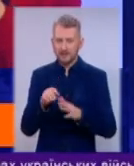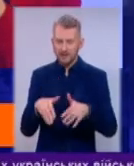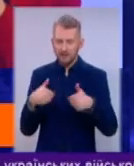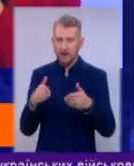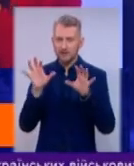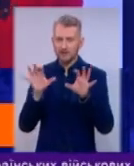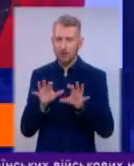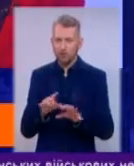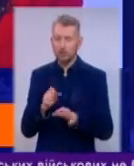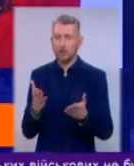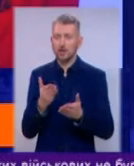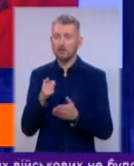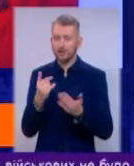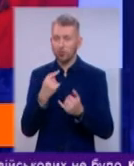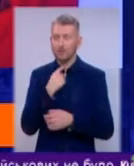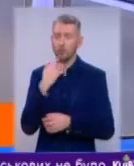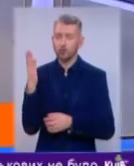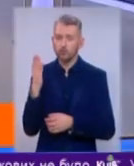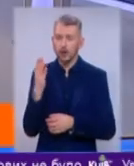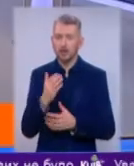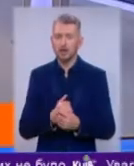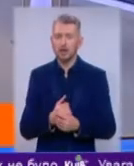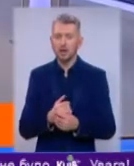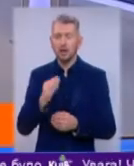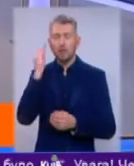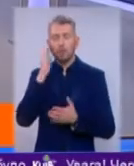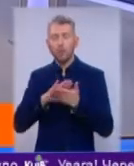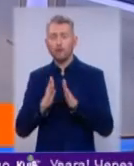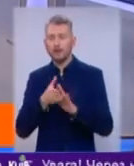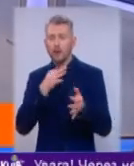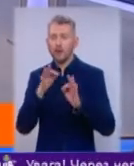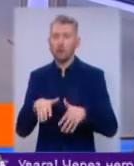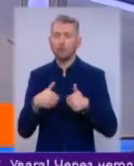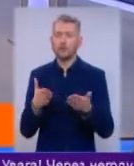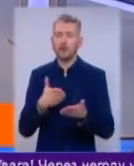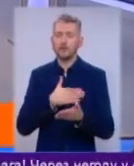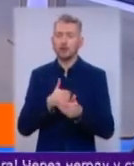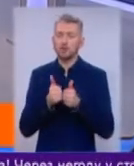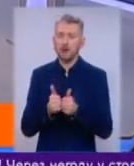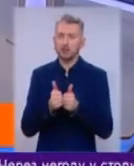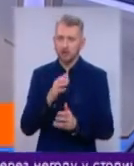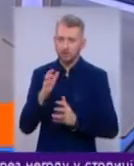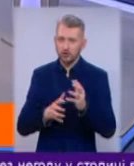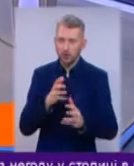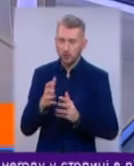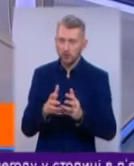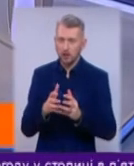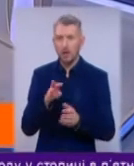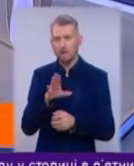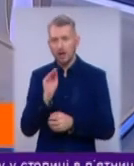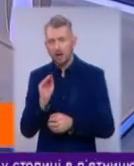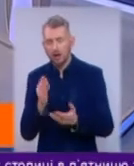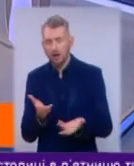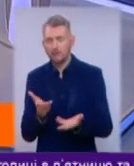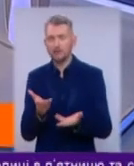редакції закону, за який ви сьогодні проголосували, позиція і рекомендації наших партнерів міжнародних, Міжнародного валютного